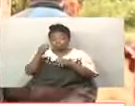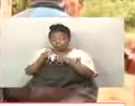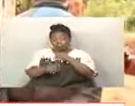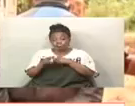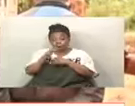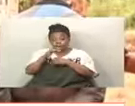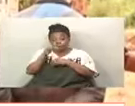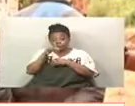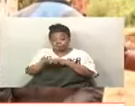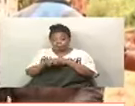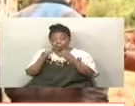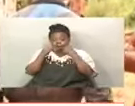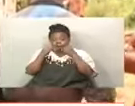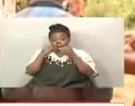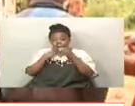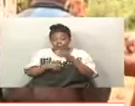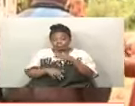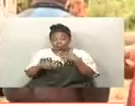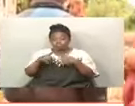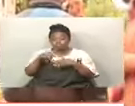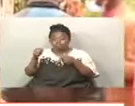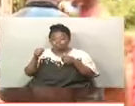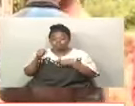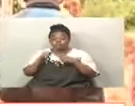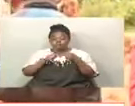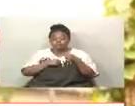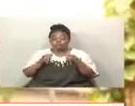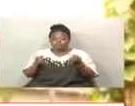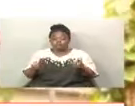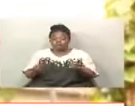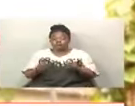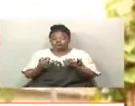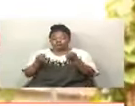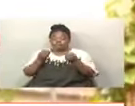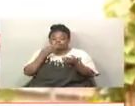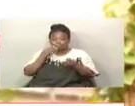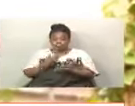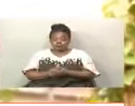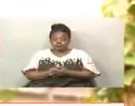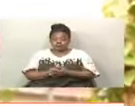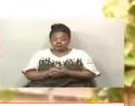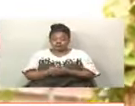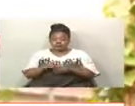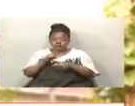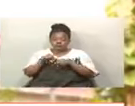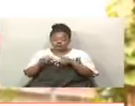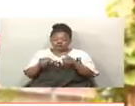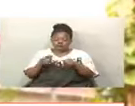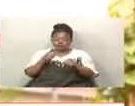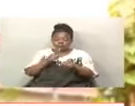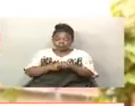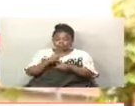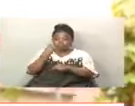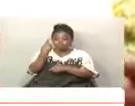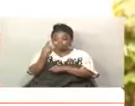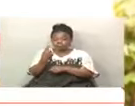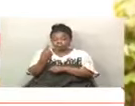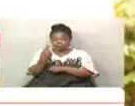okwogera naye nga mutegeeza nga bw'agenda e Rwanda okutwala ebyamaguzi. Era zibadde ziri samusanvu